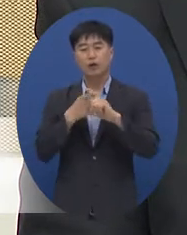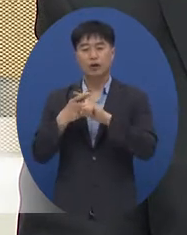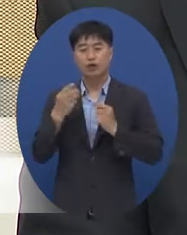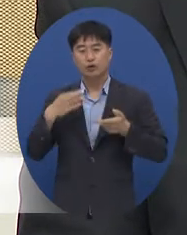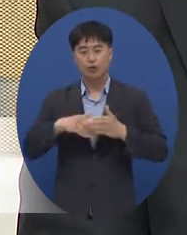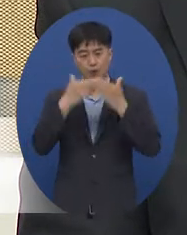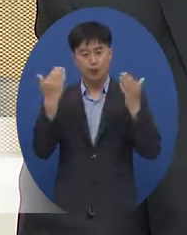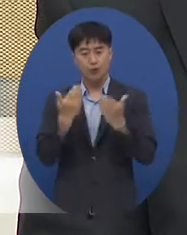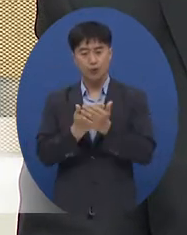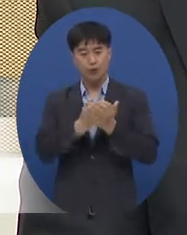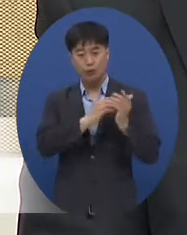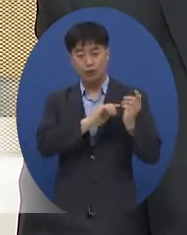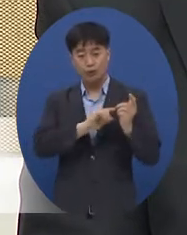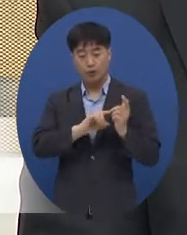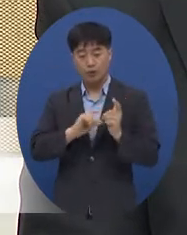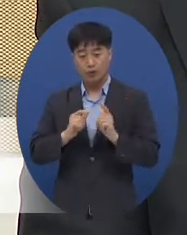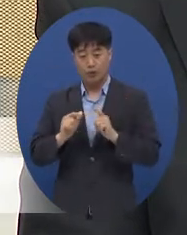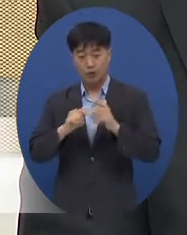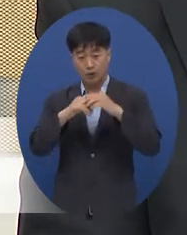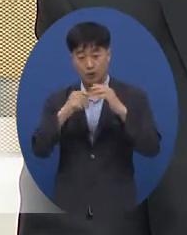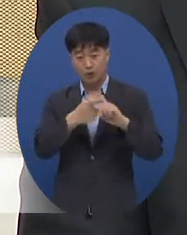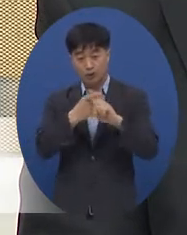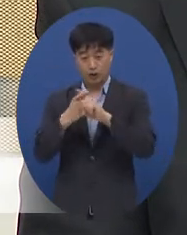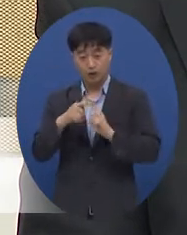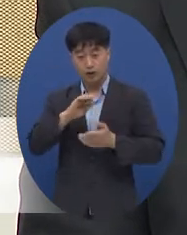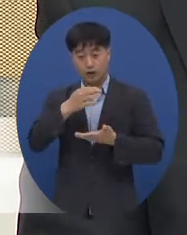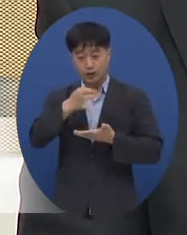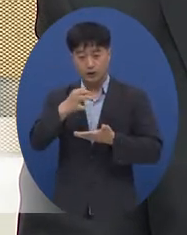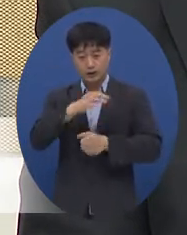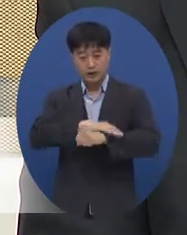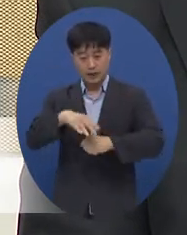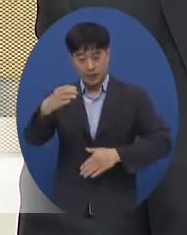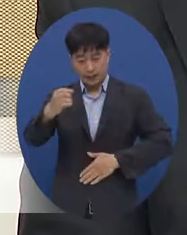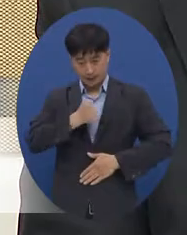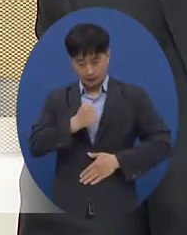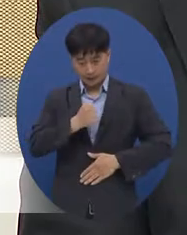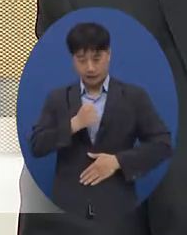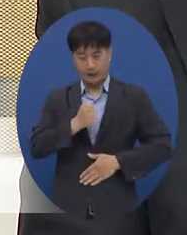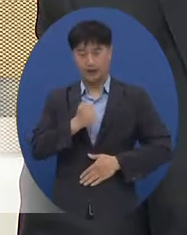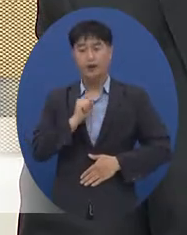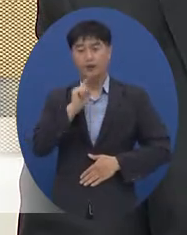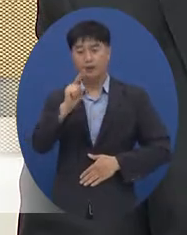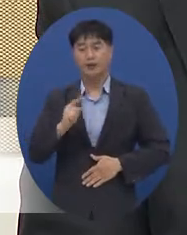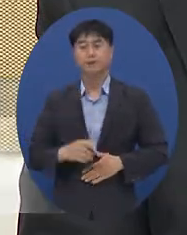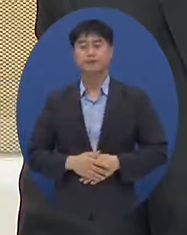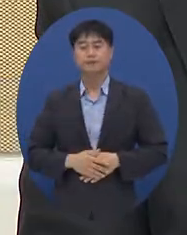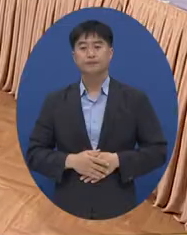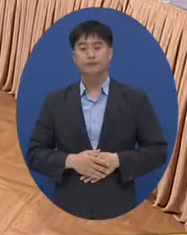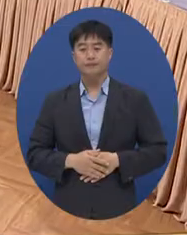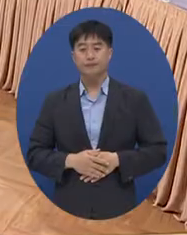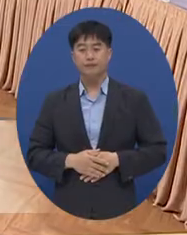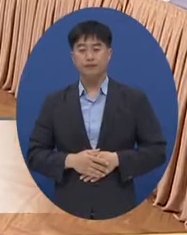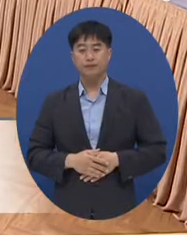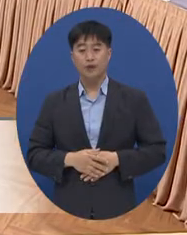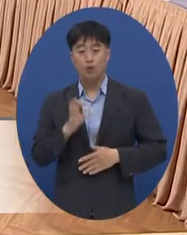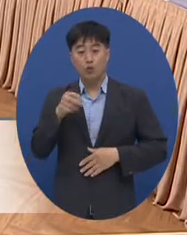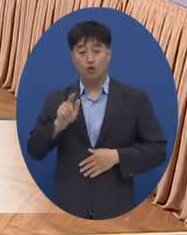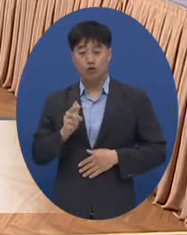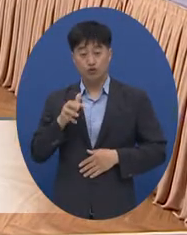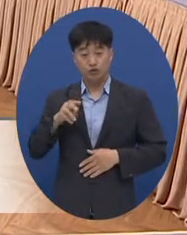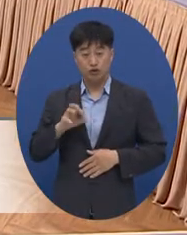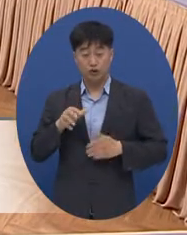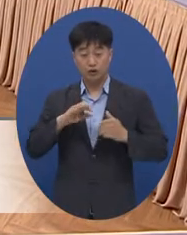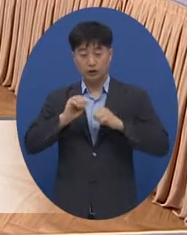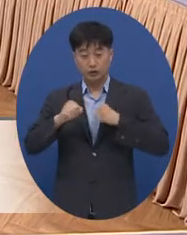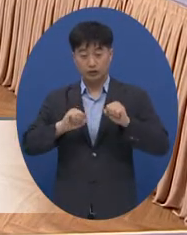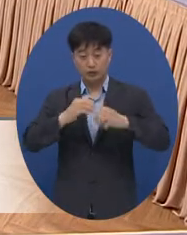지역과 관련된 우리 경기도 전반에 관련된 예산들을 잘 챙겨낼 수 있도록 이렇게 하겠습니다. 원유철